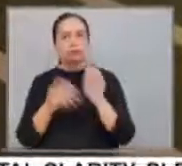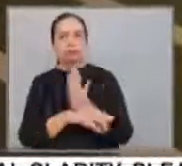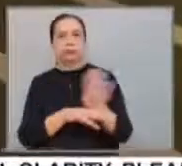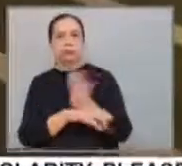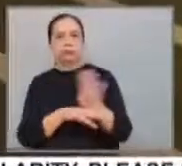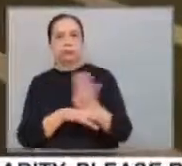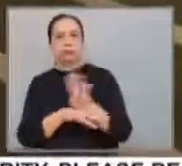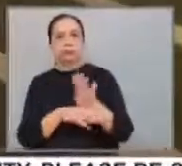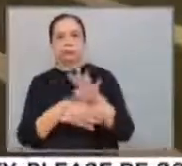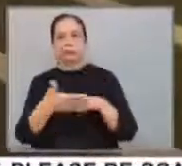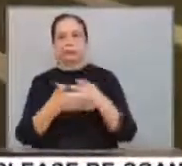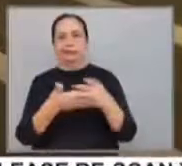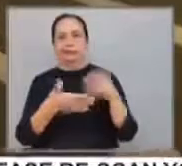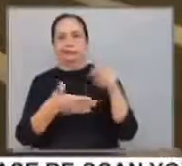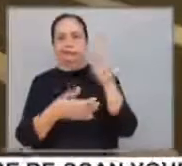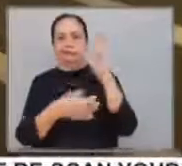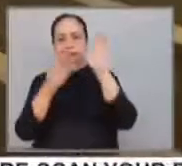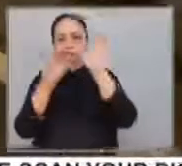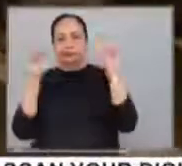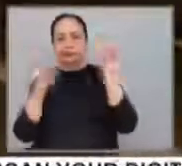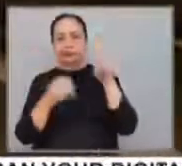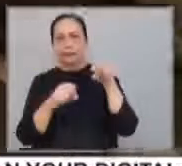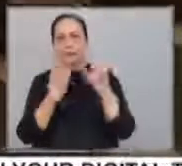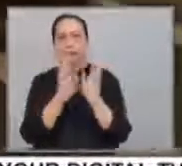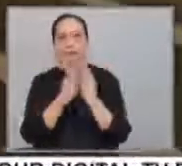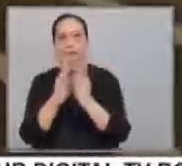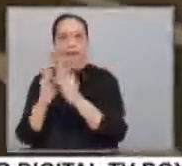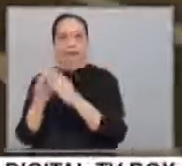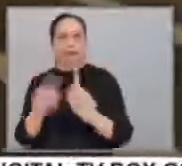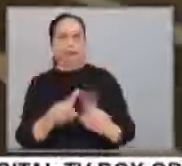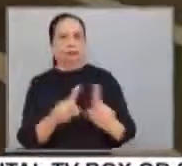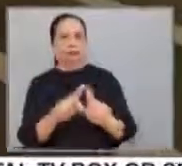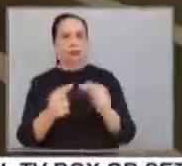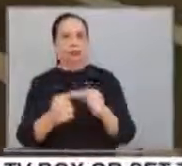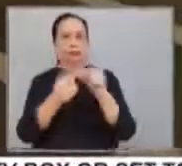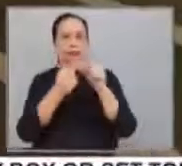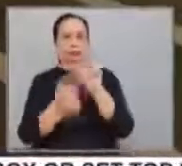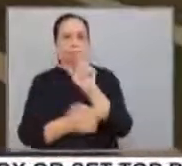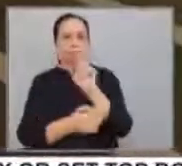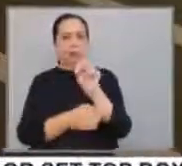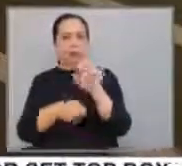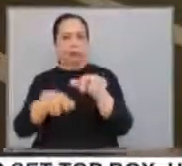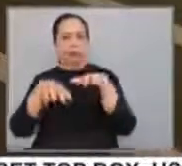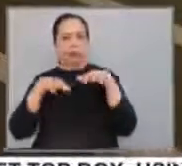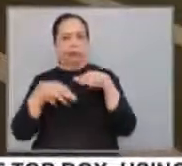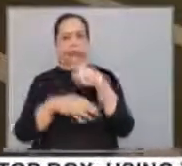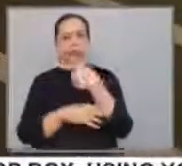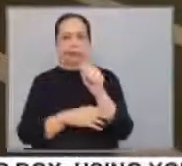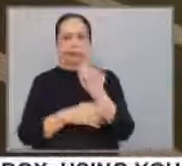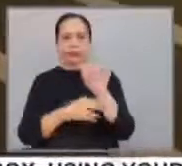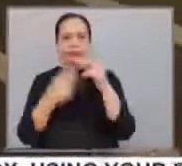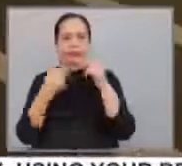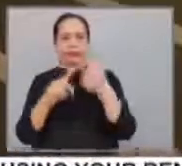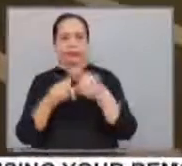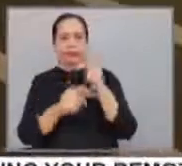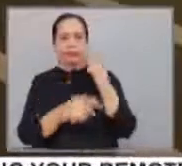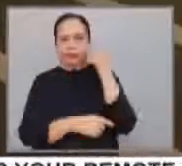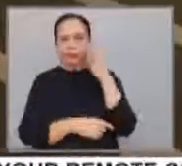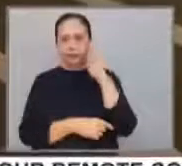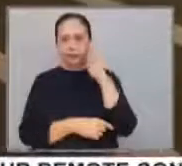punong ehekutibo sa iba't ibang mga meeting, partikular nga sa UN General Assembly. At yan ang balita, kasama si Jun Basit. Ako sa Alan